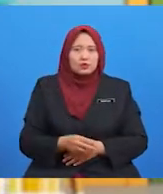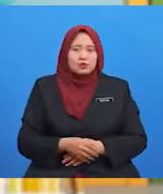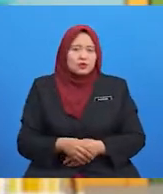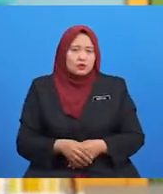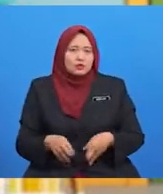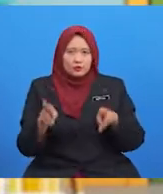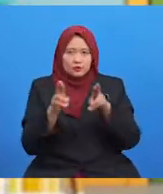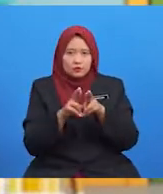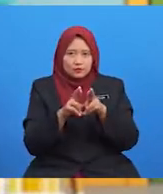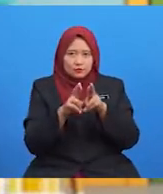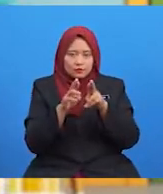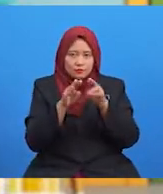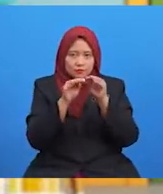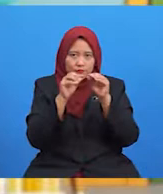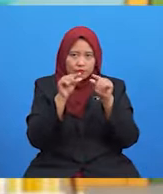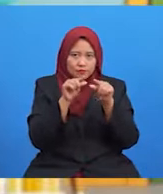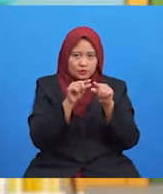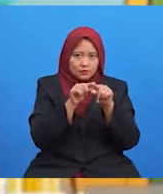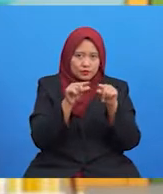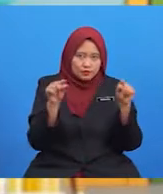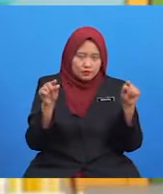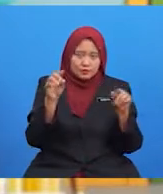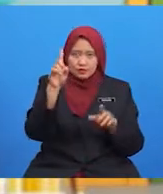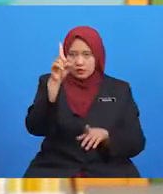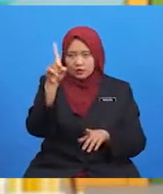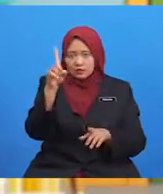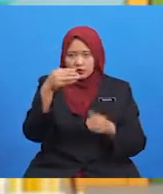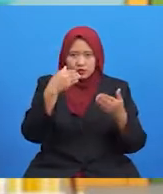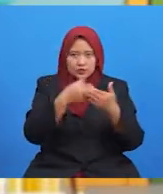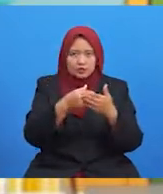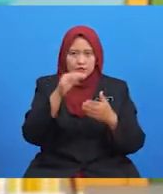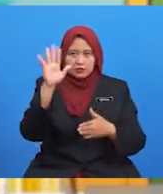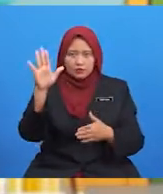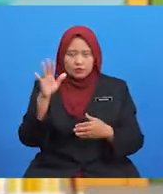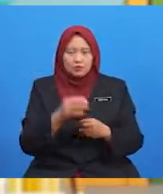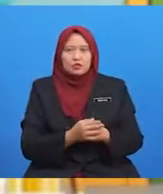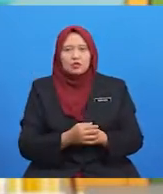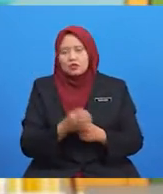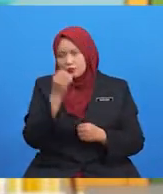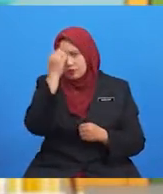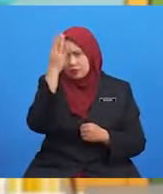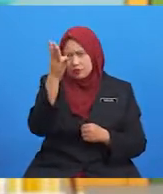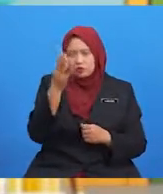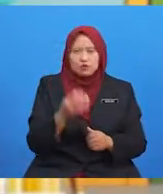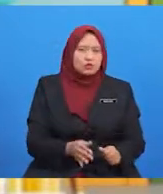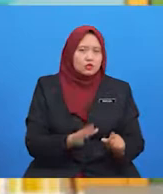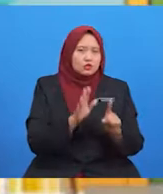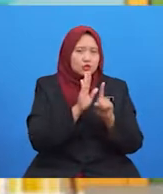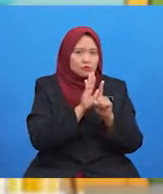5, penyajak menceritakan peristiwa ketika jemaah tersebut masih